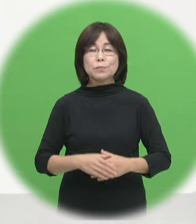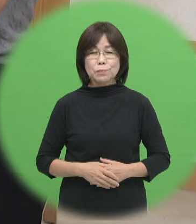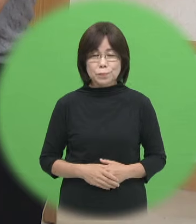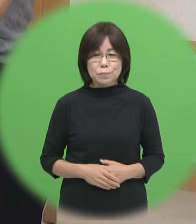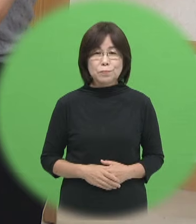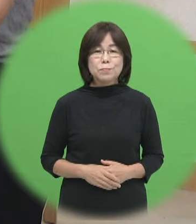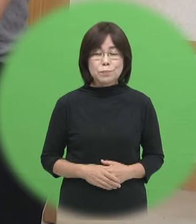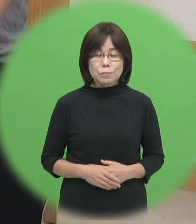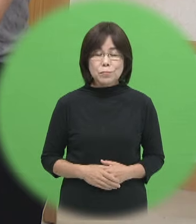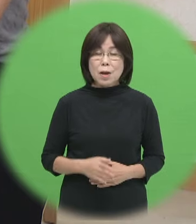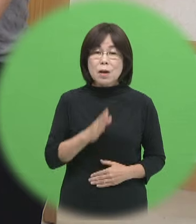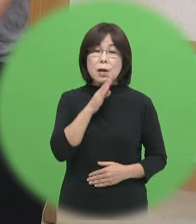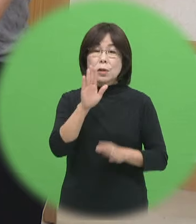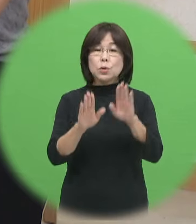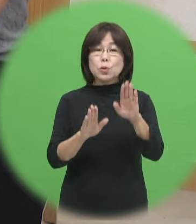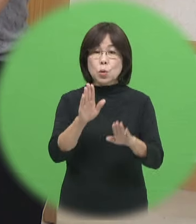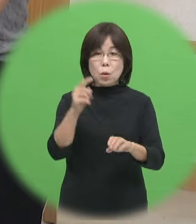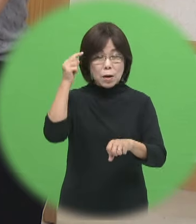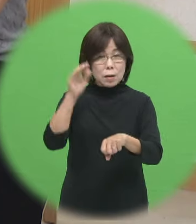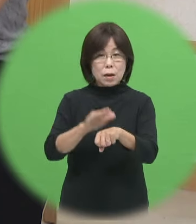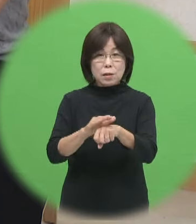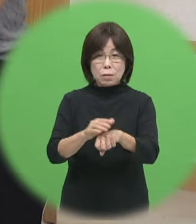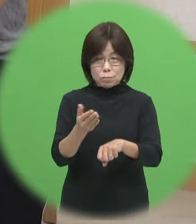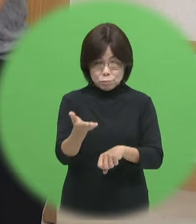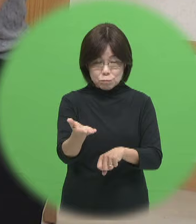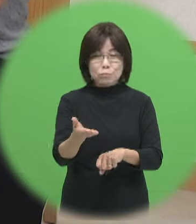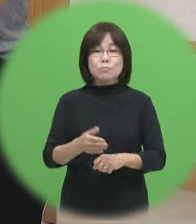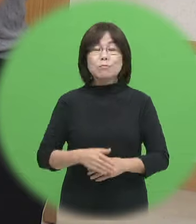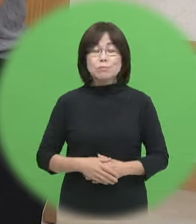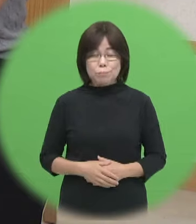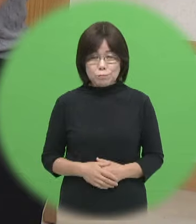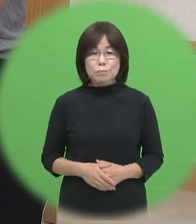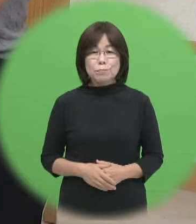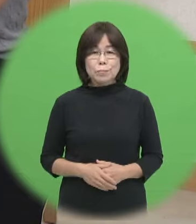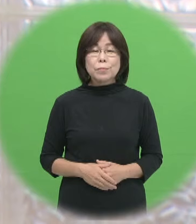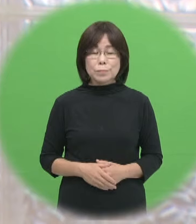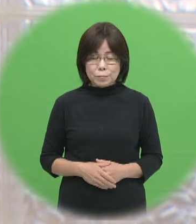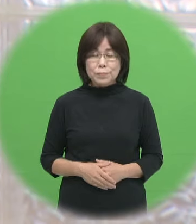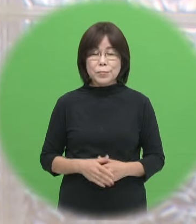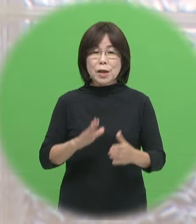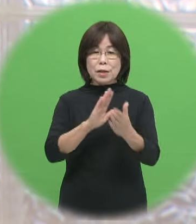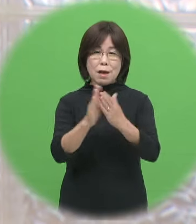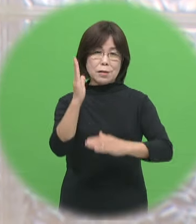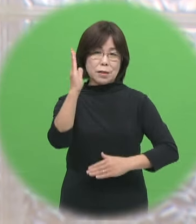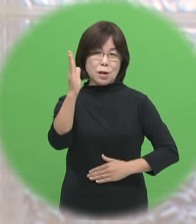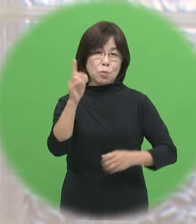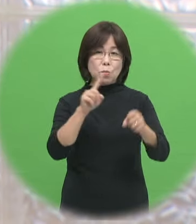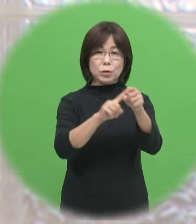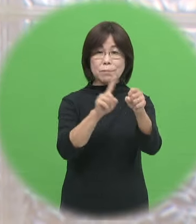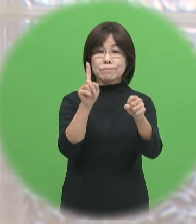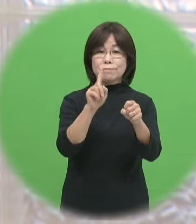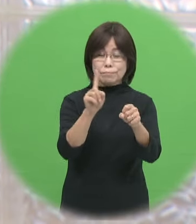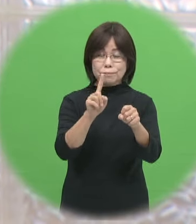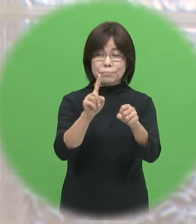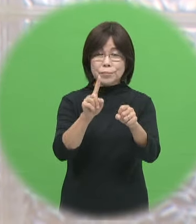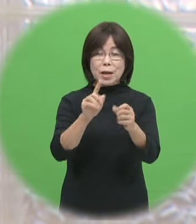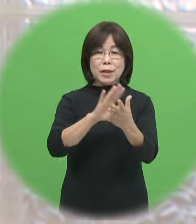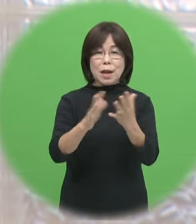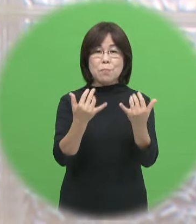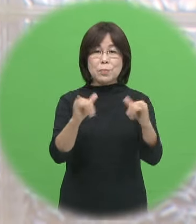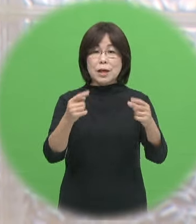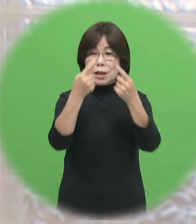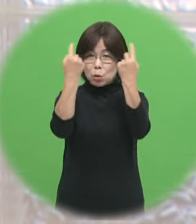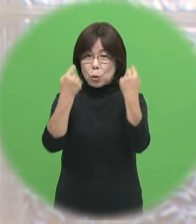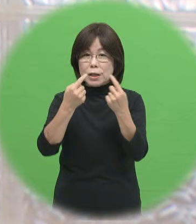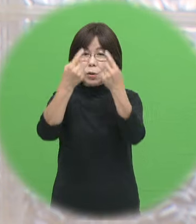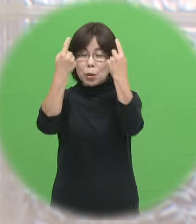。 この現状に対する県の考え方を教えてください。 はい、県政の大きな目標として県民一人